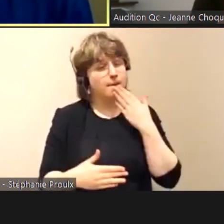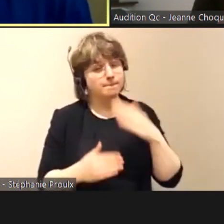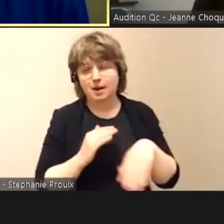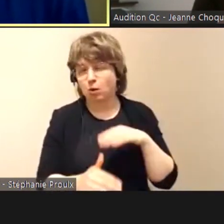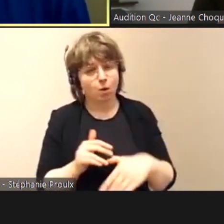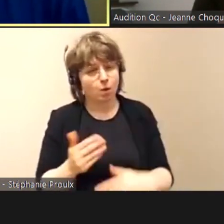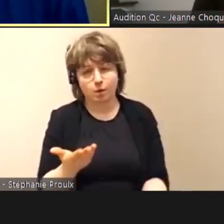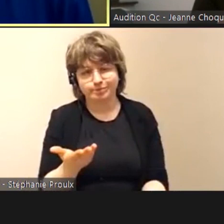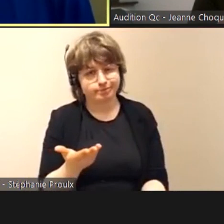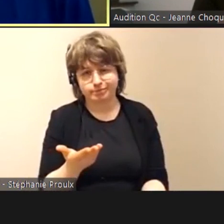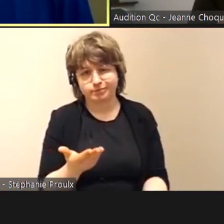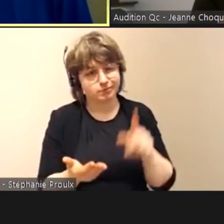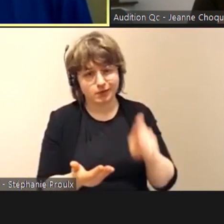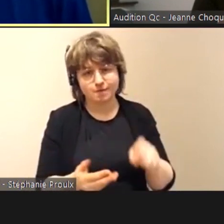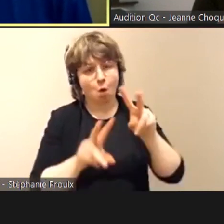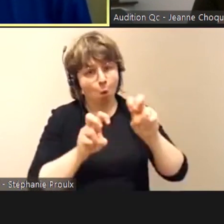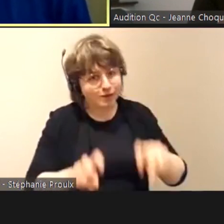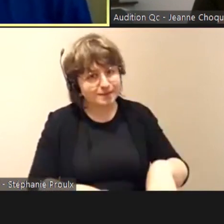n'y ait pas des dépistages